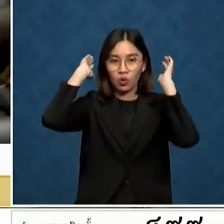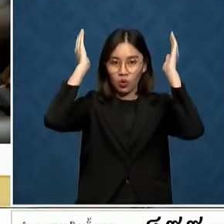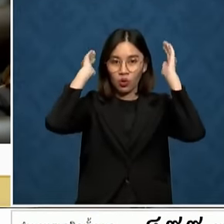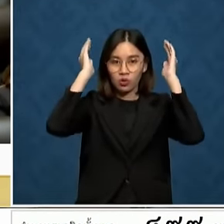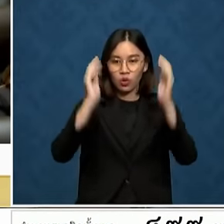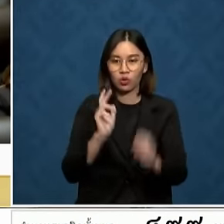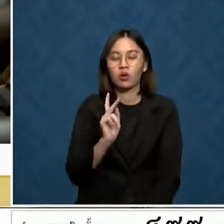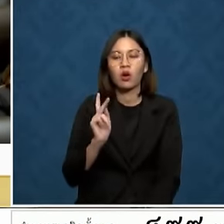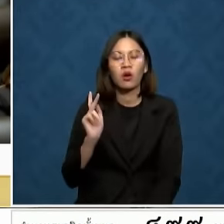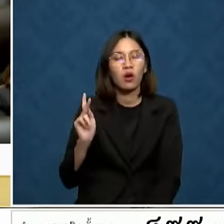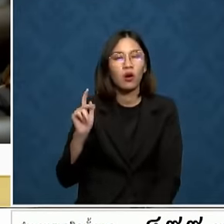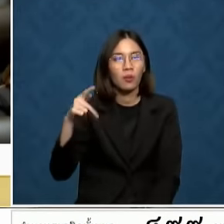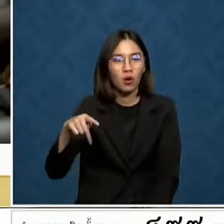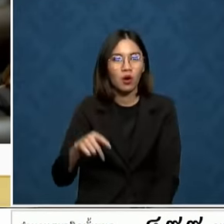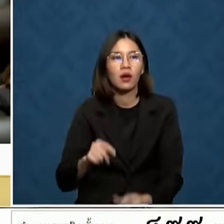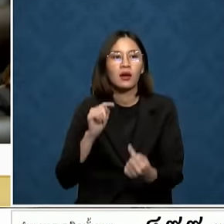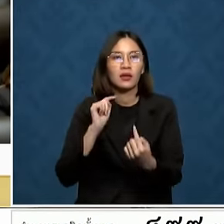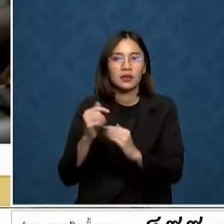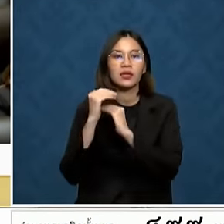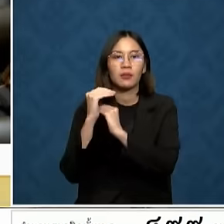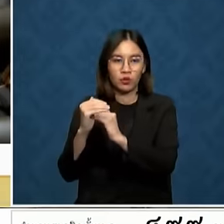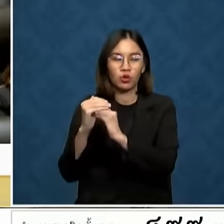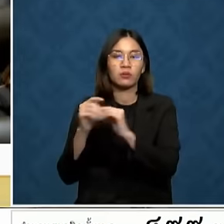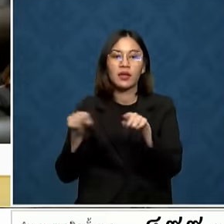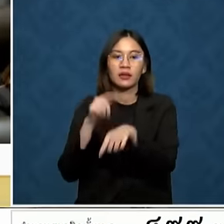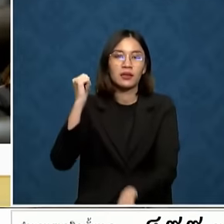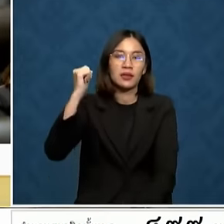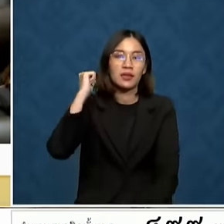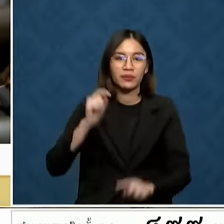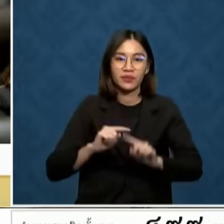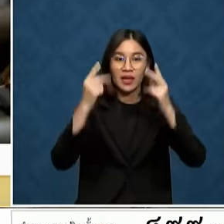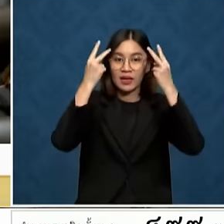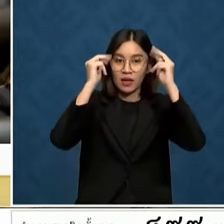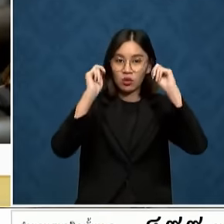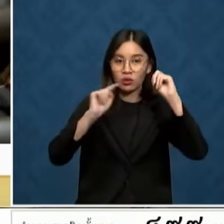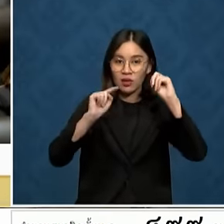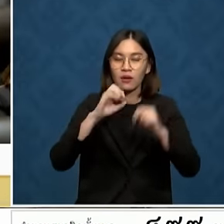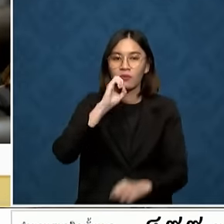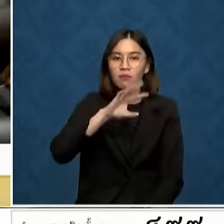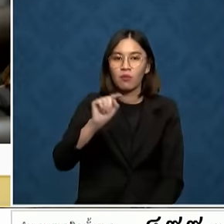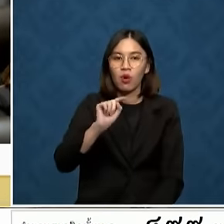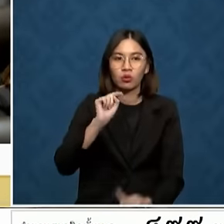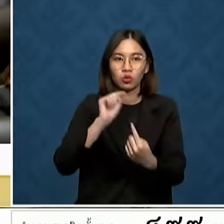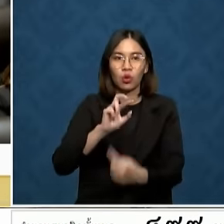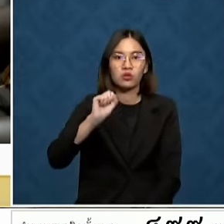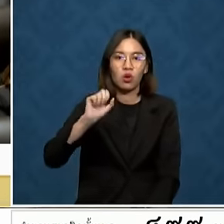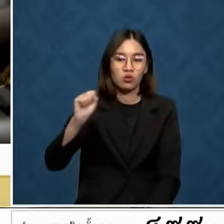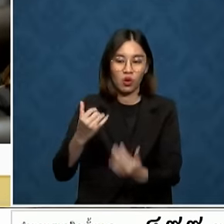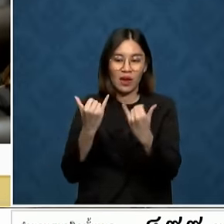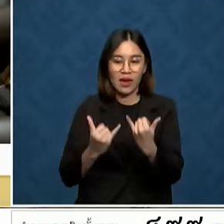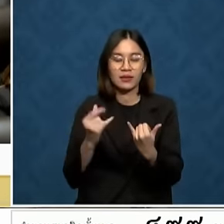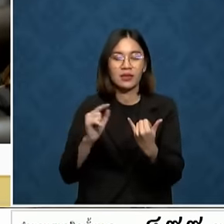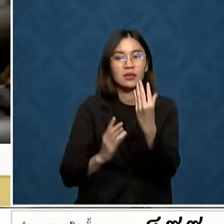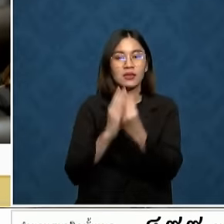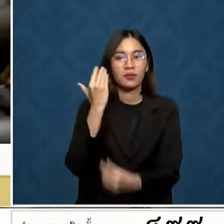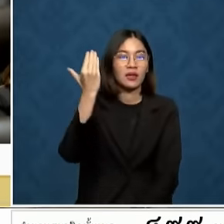ต้ใช้เพื่ตรงค่าไไ้ที่ 4.18 บาต่หน่วยเทาเดิมแตถานายกก็ไดยนยนกลางสภาพผแทร์รอสอนแ่งนี้เมสัดา์